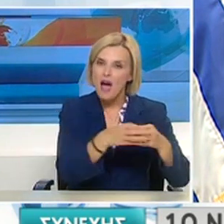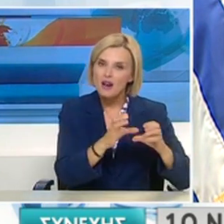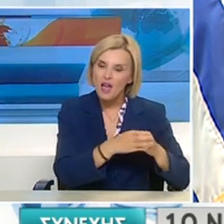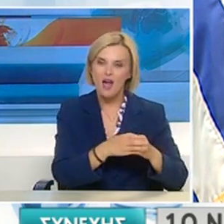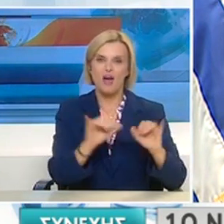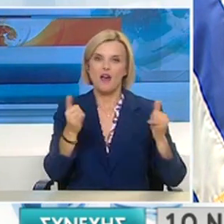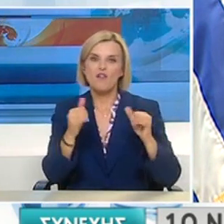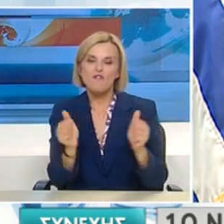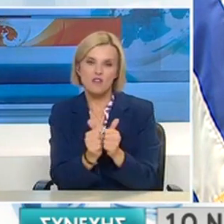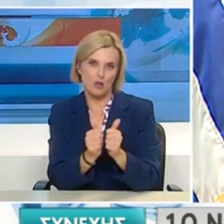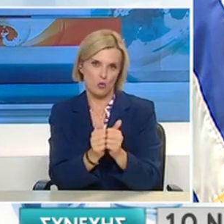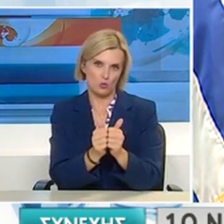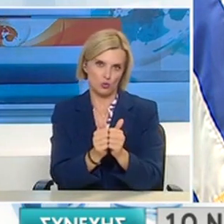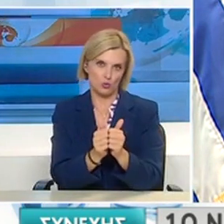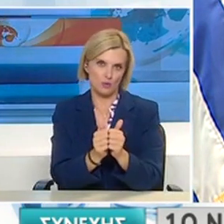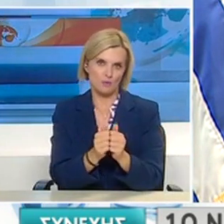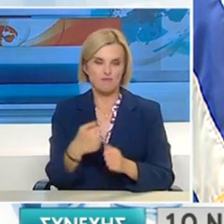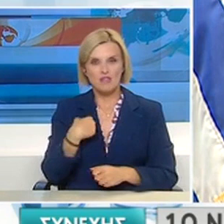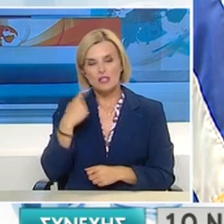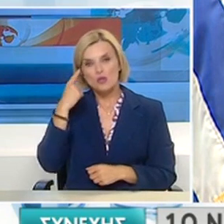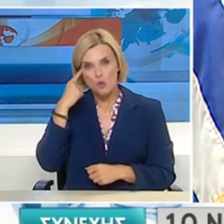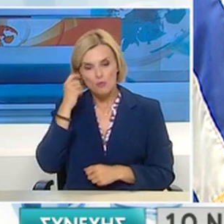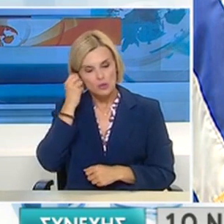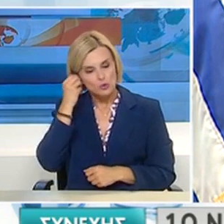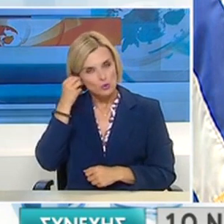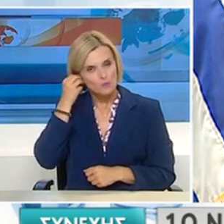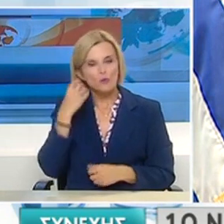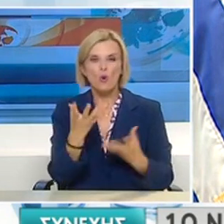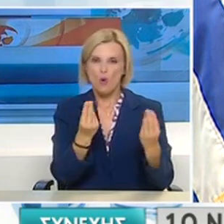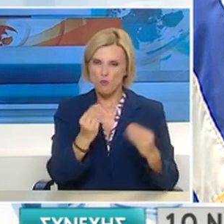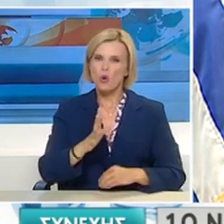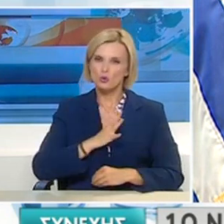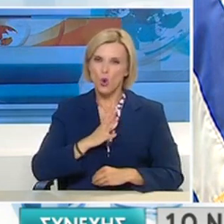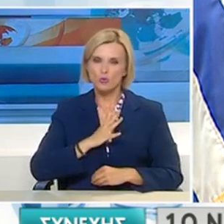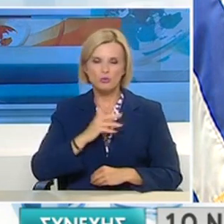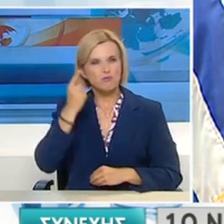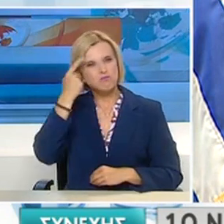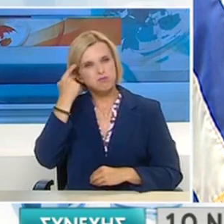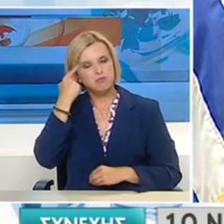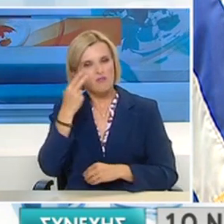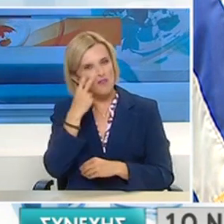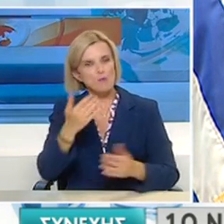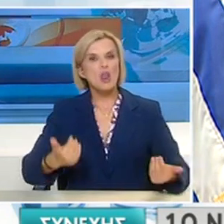λιγάκι έχει ξεπέσει το όλο θέμα της προσοχής από την προσοχή μας και